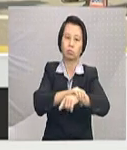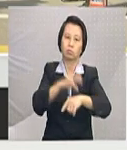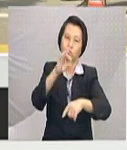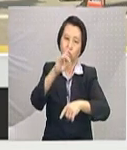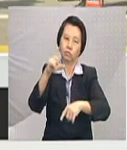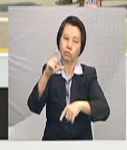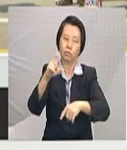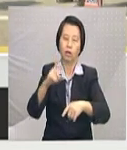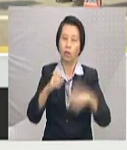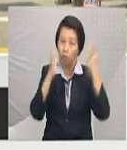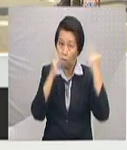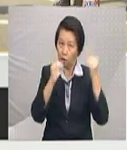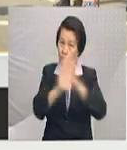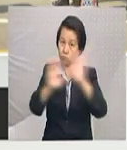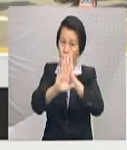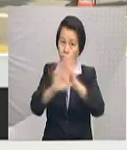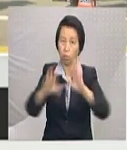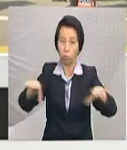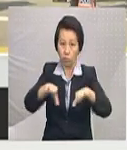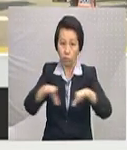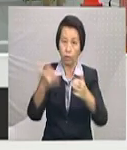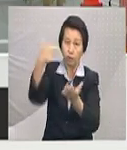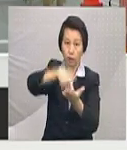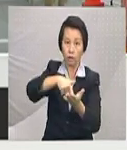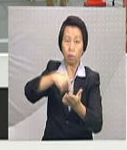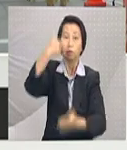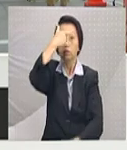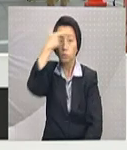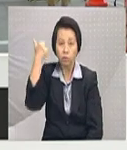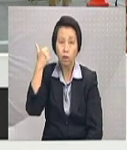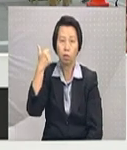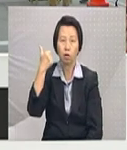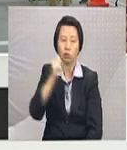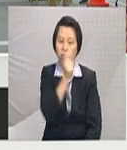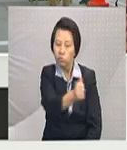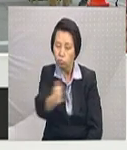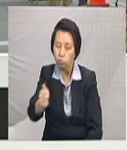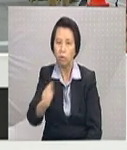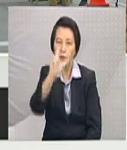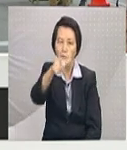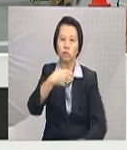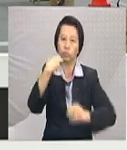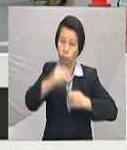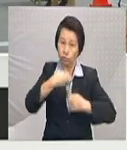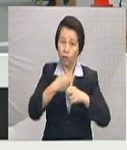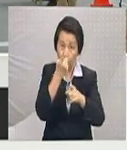ini tidak lagi dilakukan kerana akibatnya adalah diri sendiri. Ya.